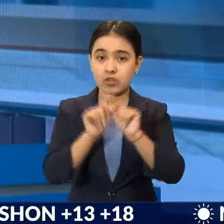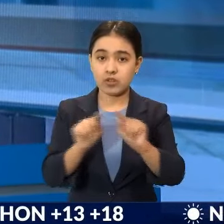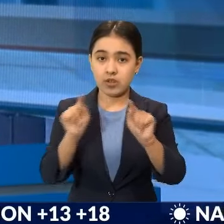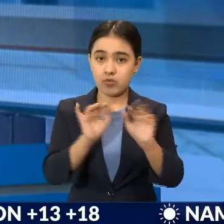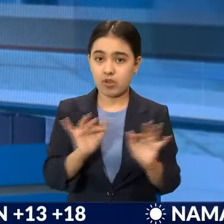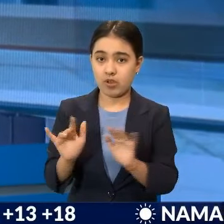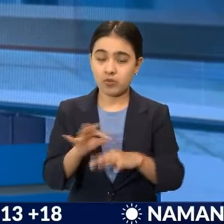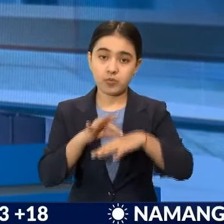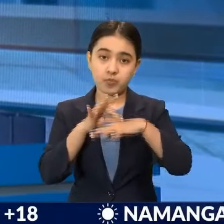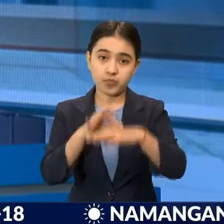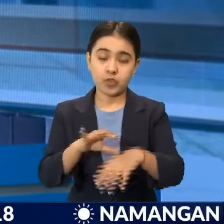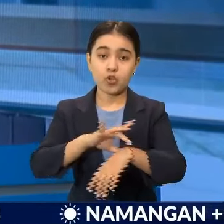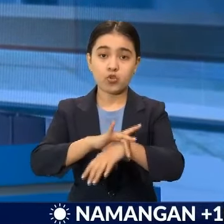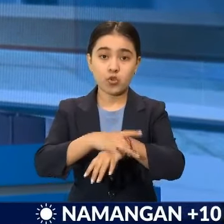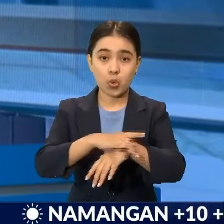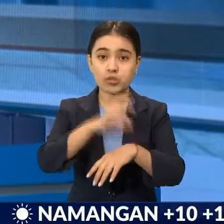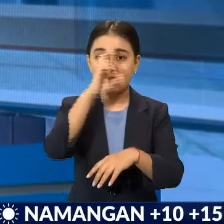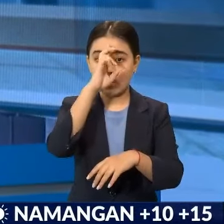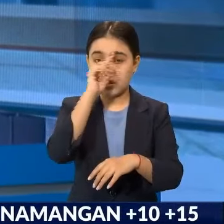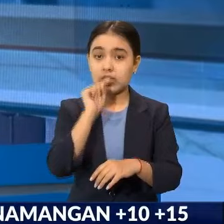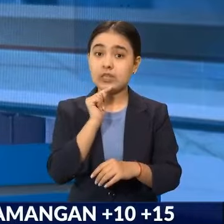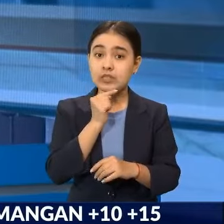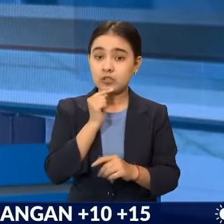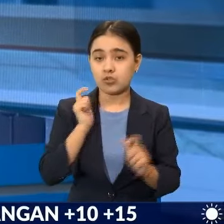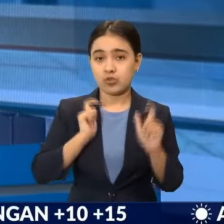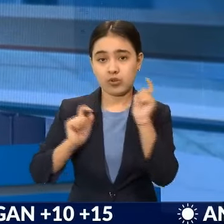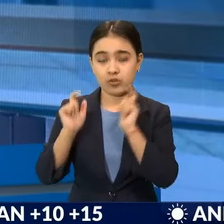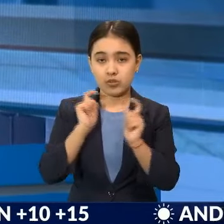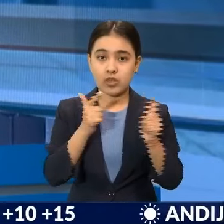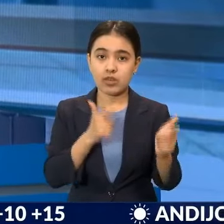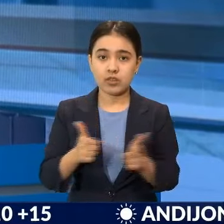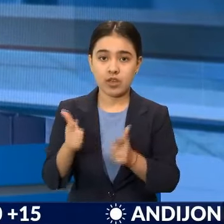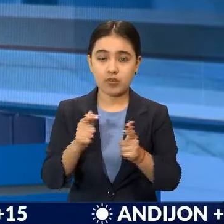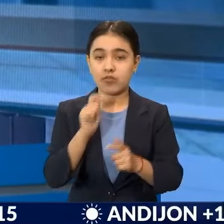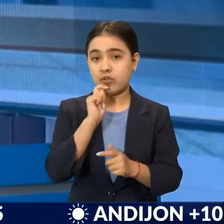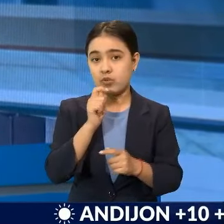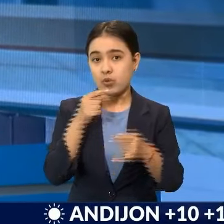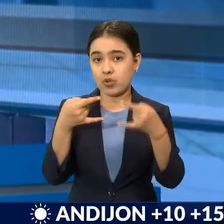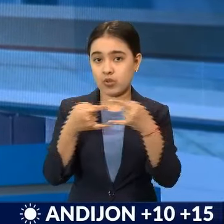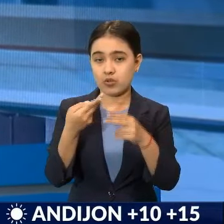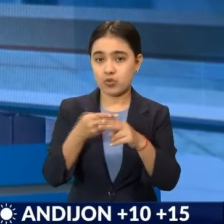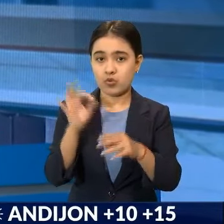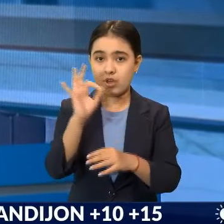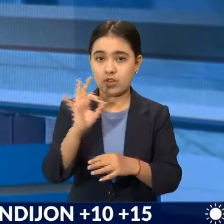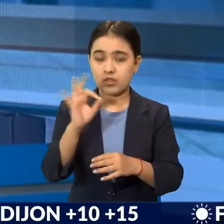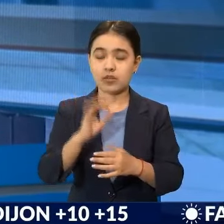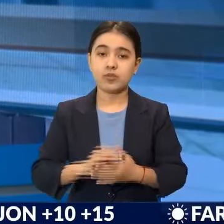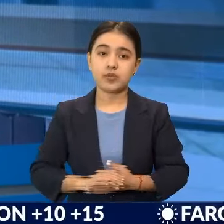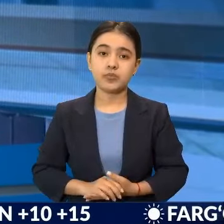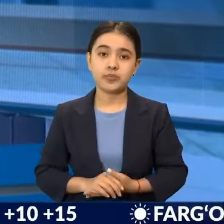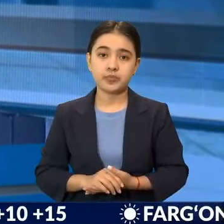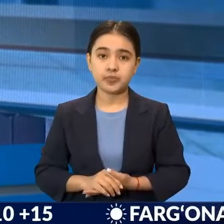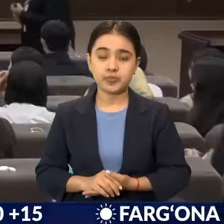tadbirlari o'tkazilmoqda. Toshkent Davlat iqtisodiyot universitetidan tayyorlangan lavha shu haqda.